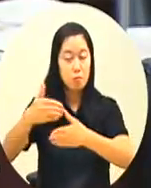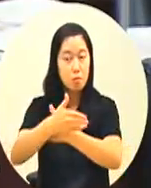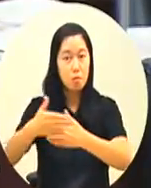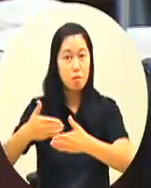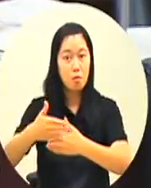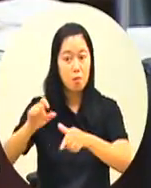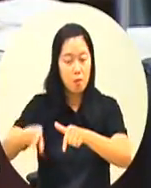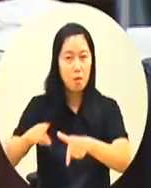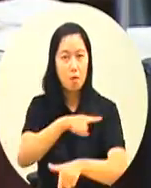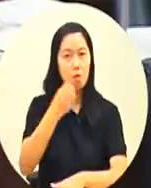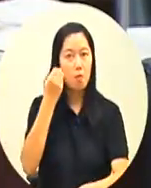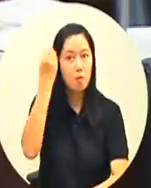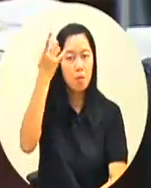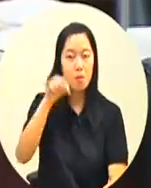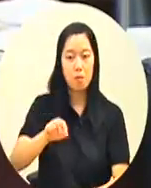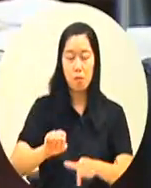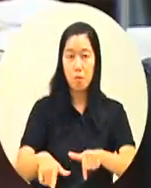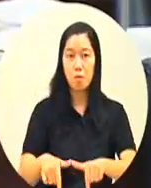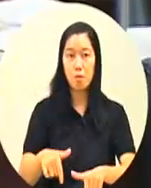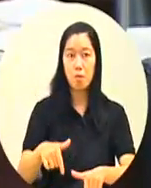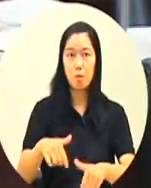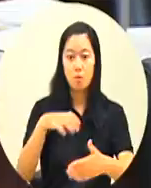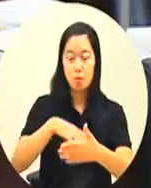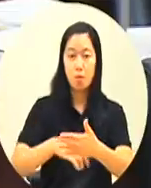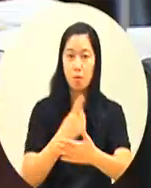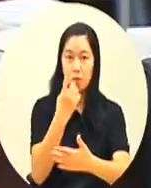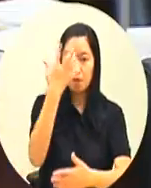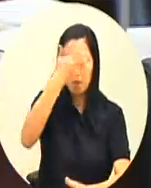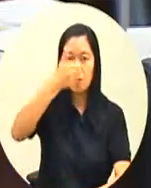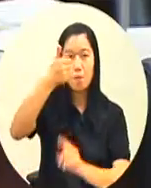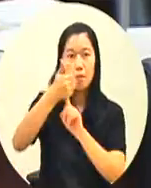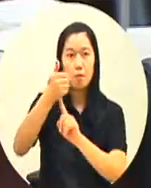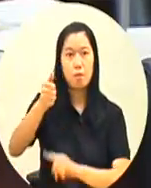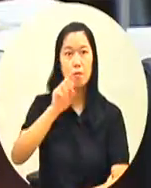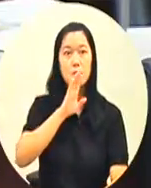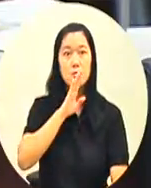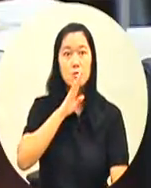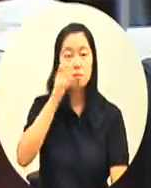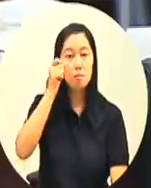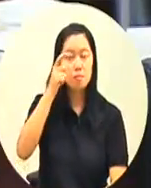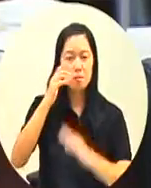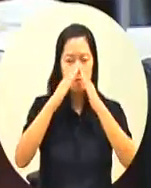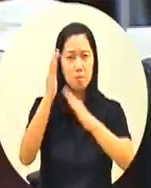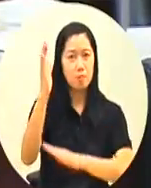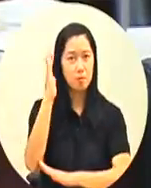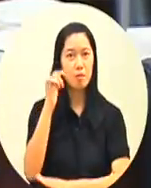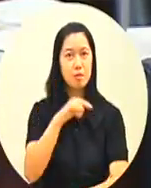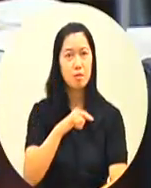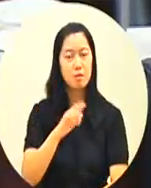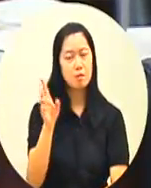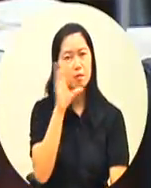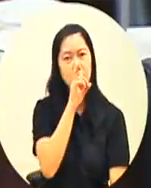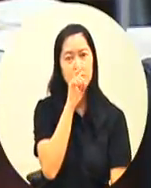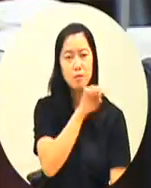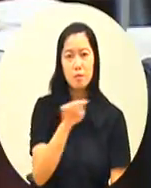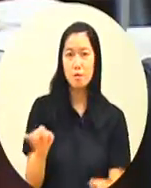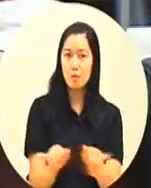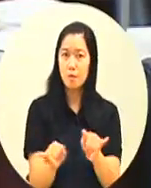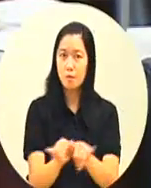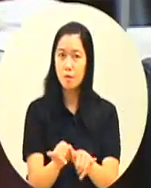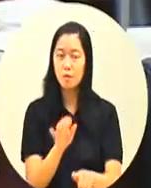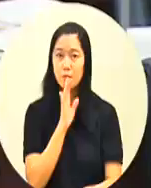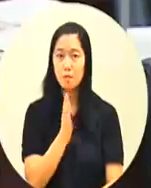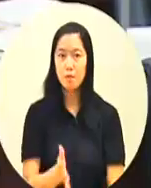却忘记了一卡通公司里面一个其中的老板是台南市政府啊，台南市政府图利台南市政府，这有错